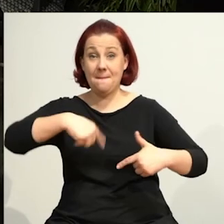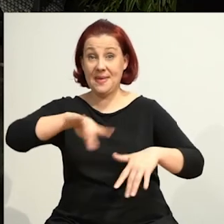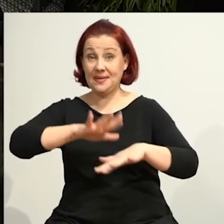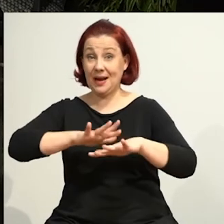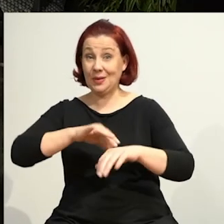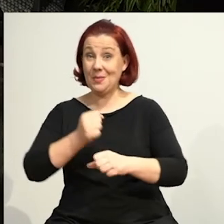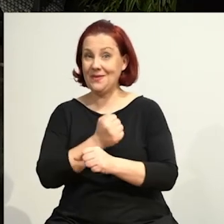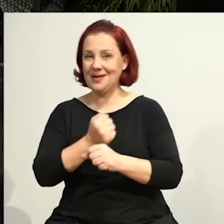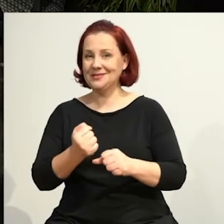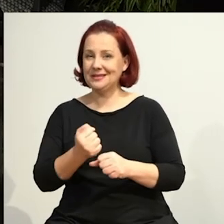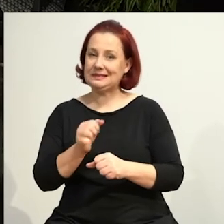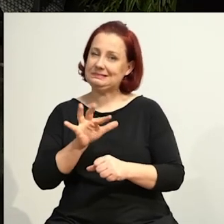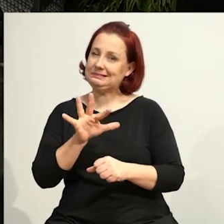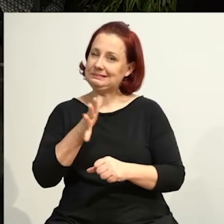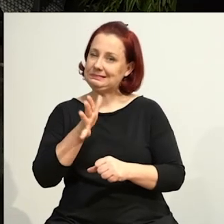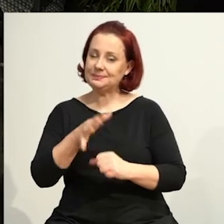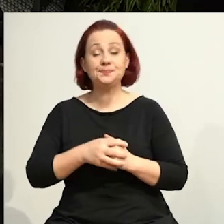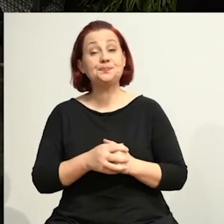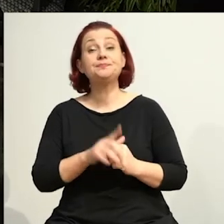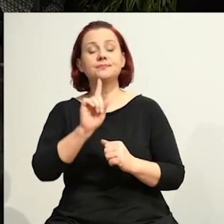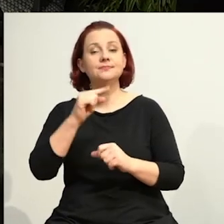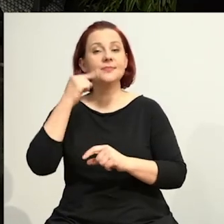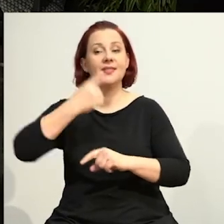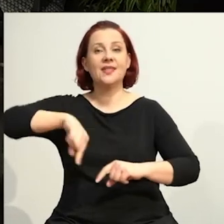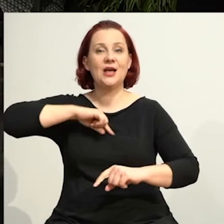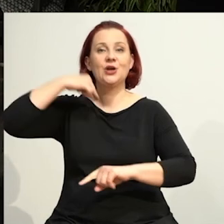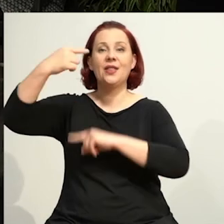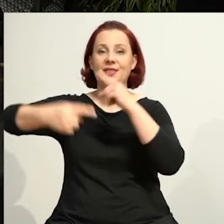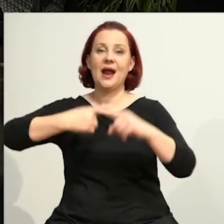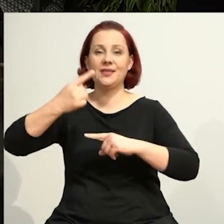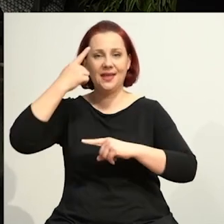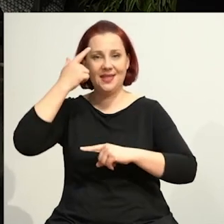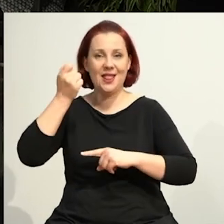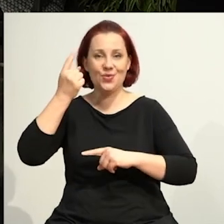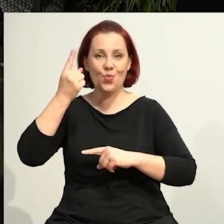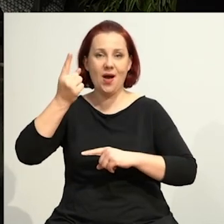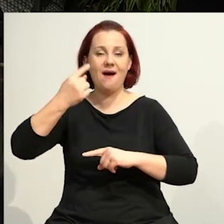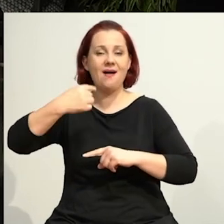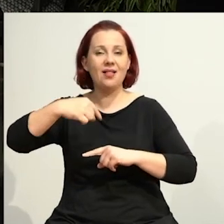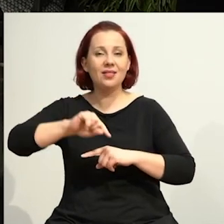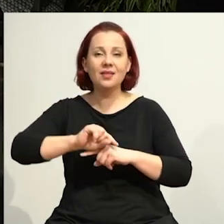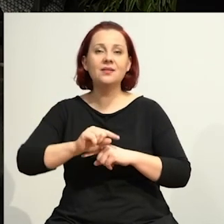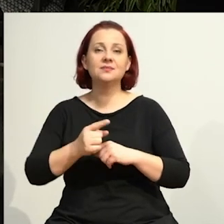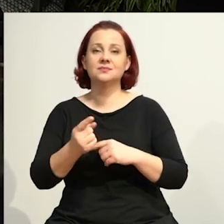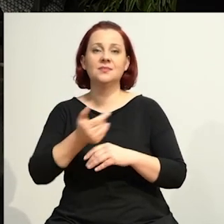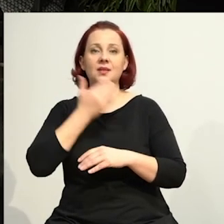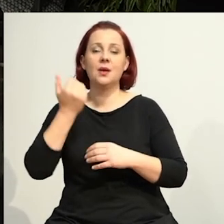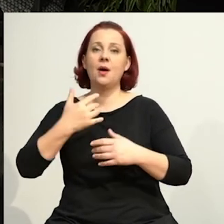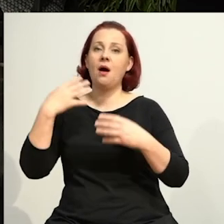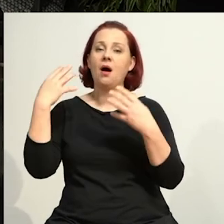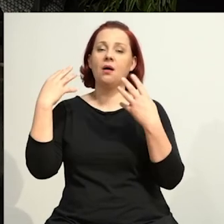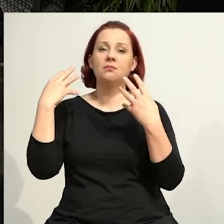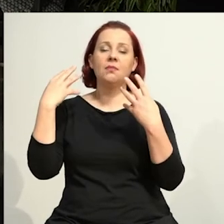poważnie. A tymczasem w naszej tradycji intelektualnej mamy tak, że no nie mamy wielkiej